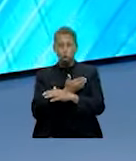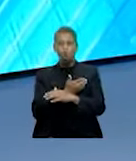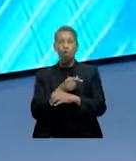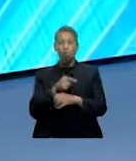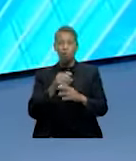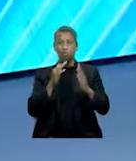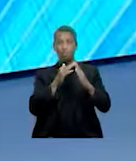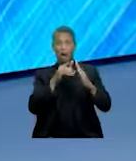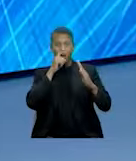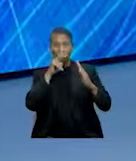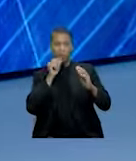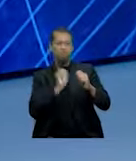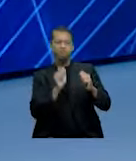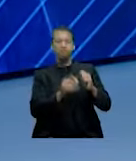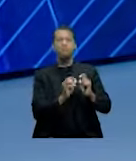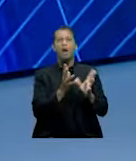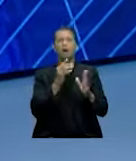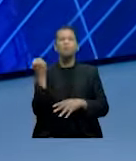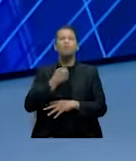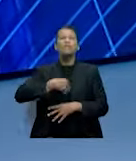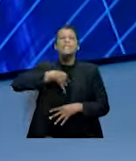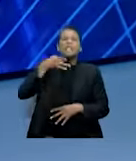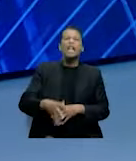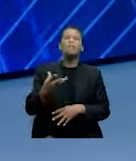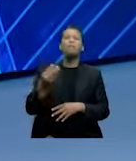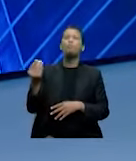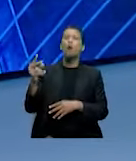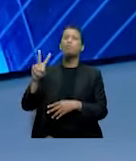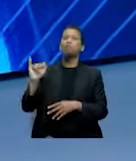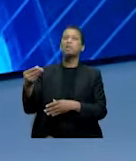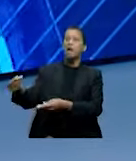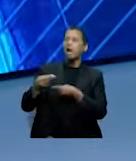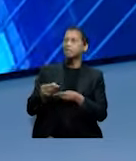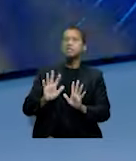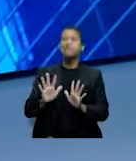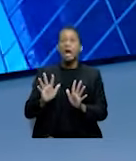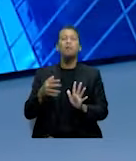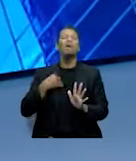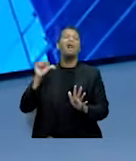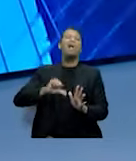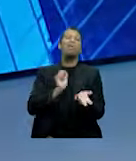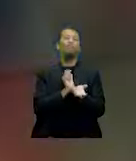rumah orang tuanya. Pelaku kesal tidak diberi uang 2 juta oleh orang tuanya untuk membayar utang judi online.